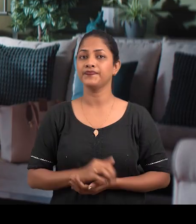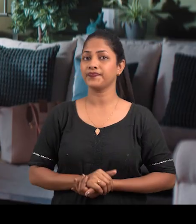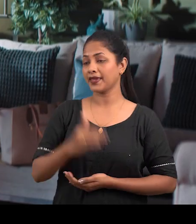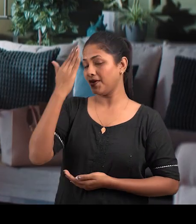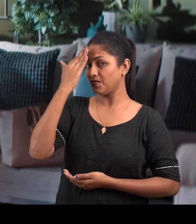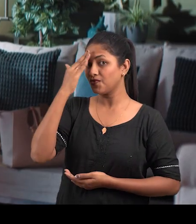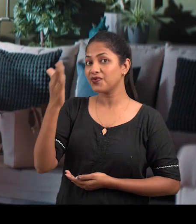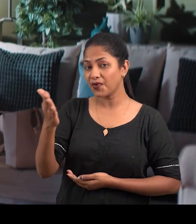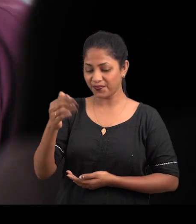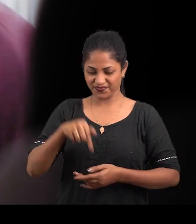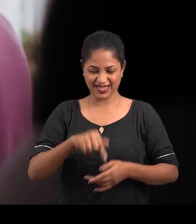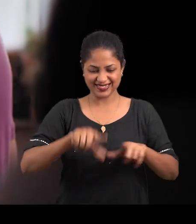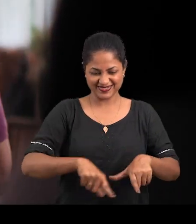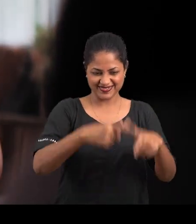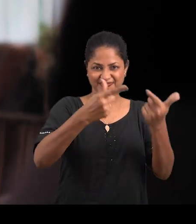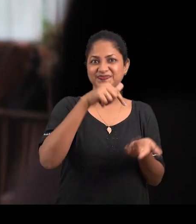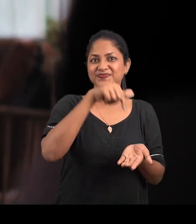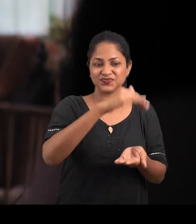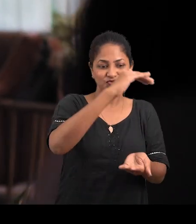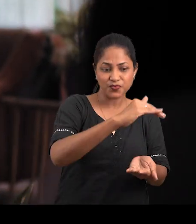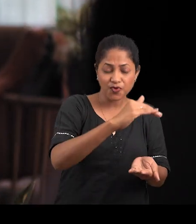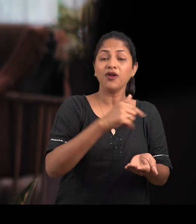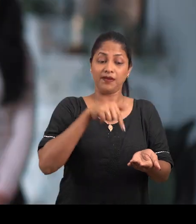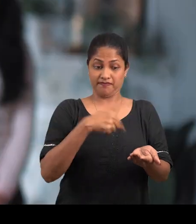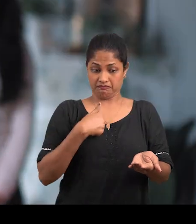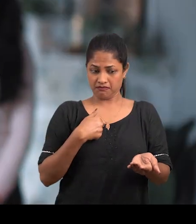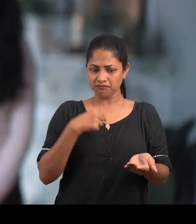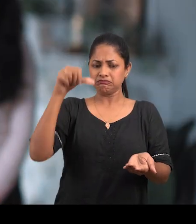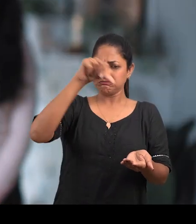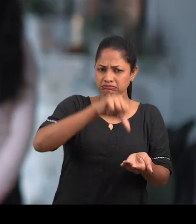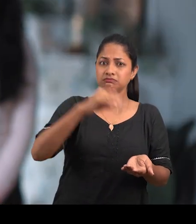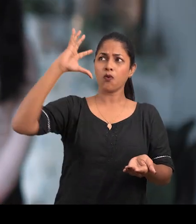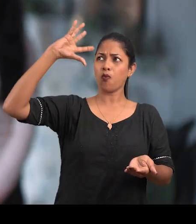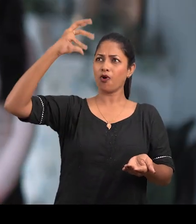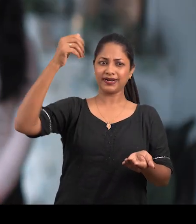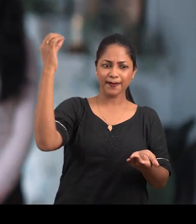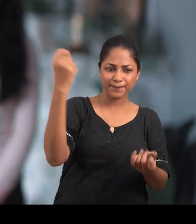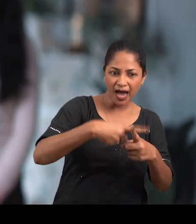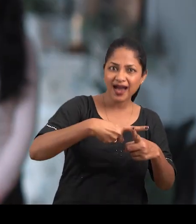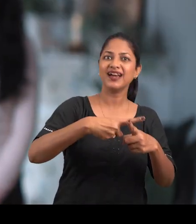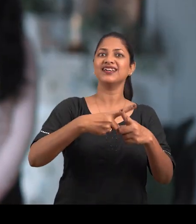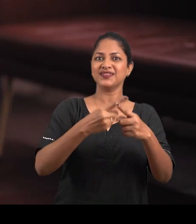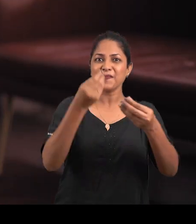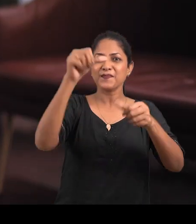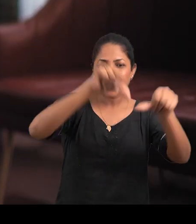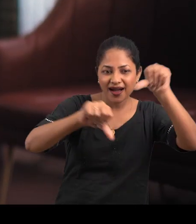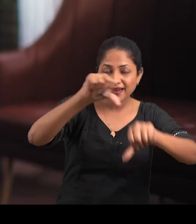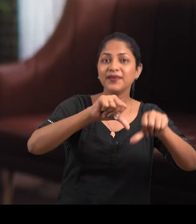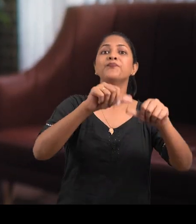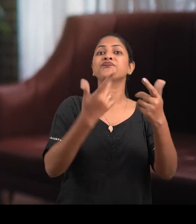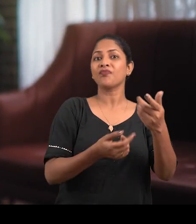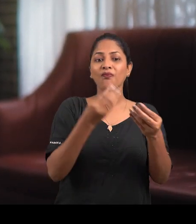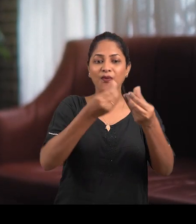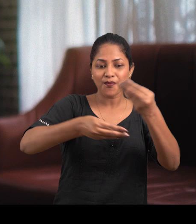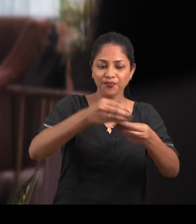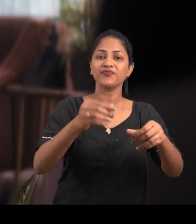ತಾತ? ಮಗು, ನಾನೀ ಗಿಡವನ್ನ ಎಷ್ಟು ವರ್ಷಗಳಿಂದ ಸರಿಯಾದ ಬೆಳಕು, ನೀರು ಮತ್ತು ಸಾರ